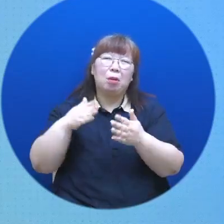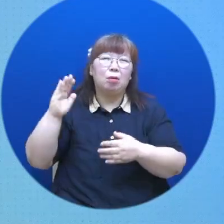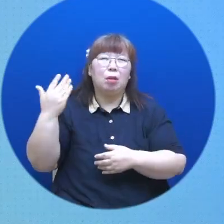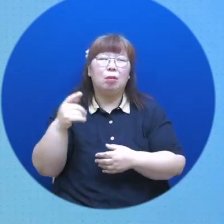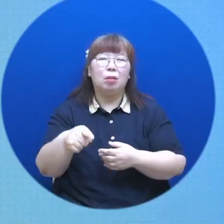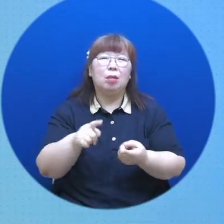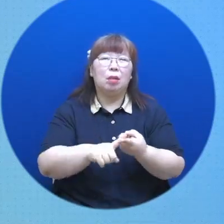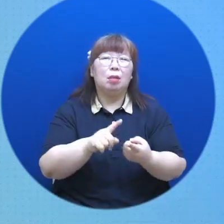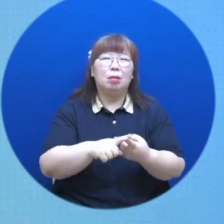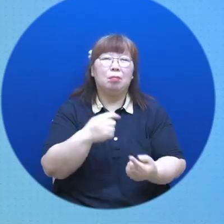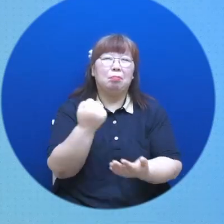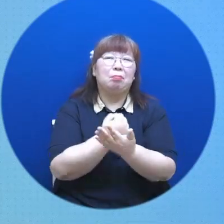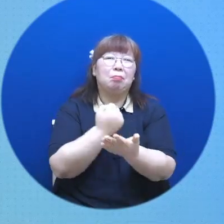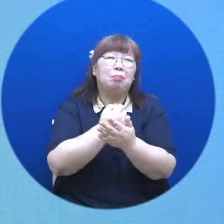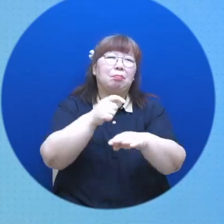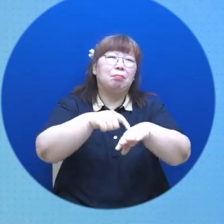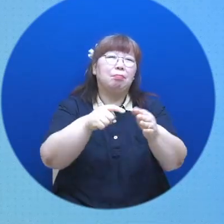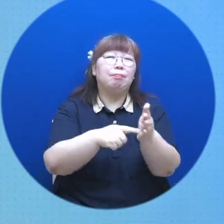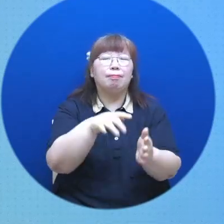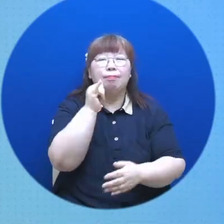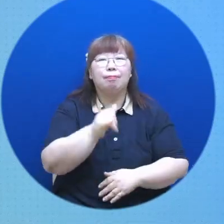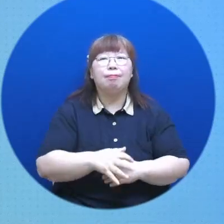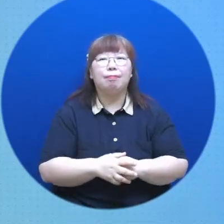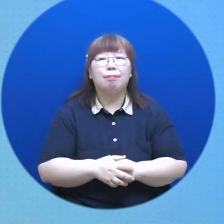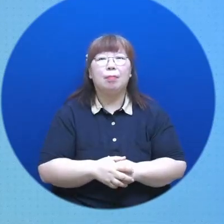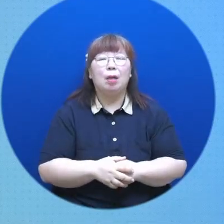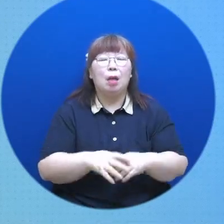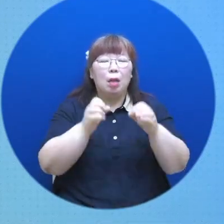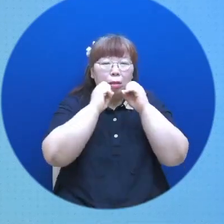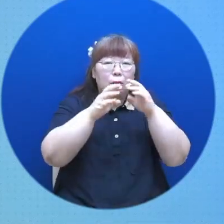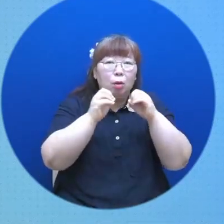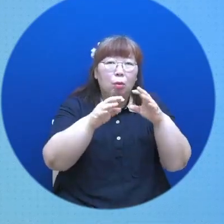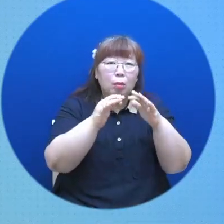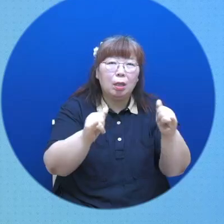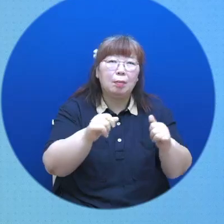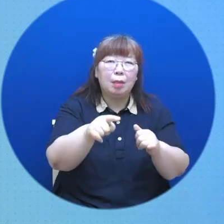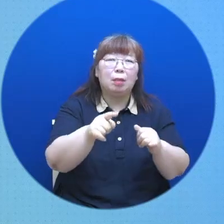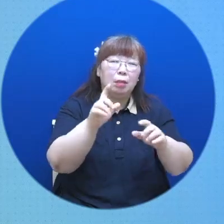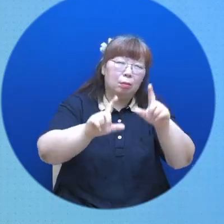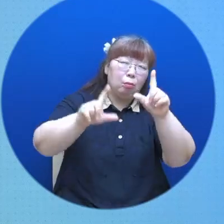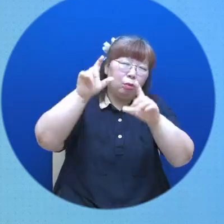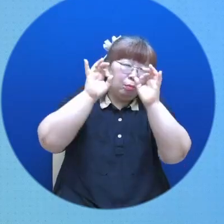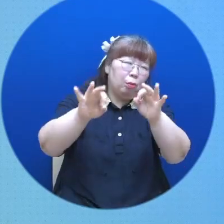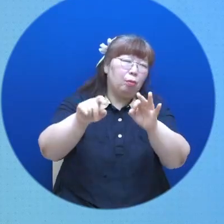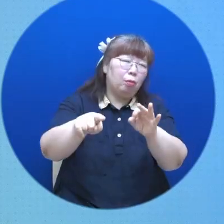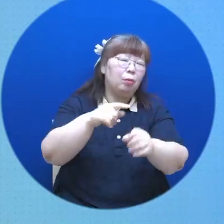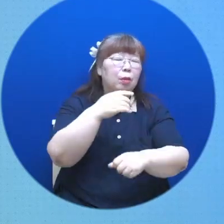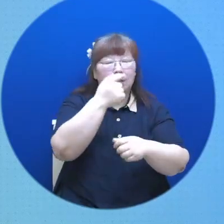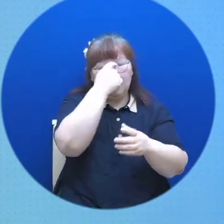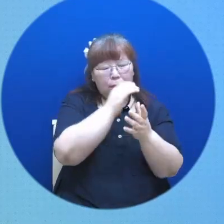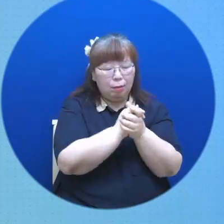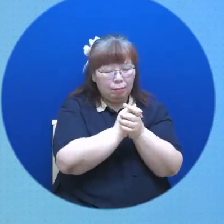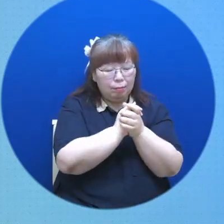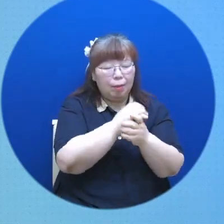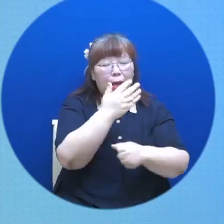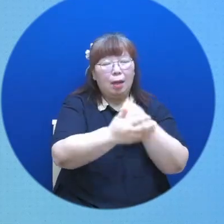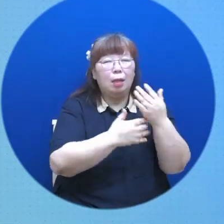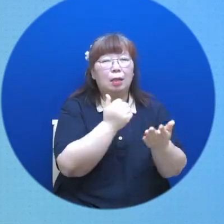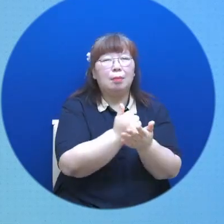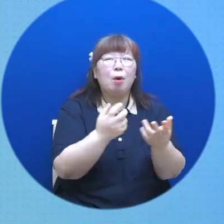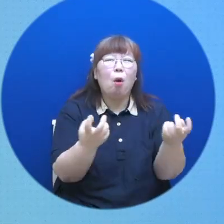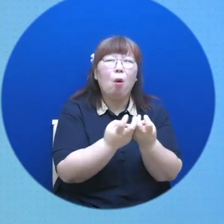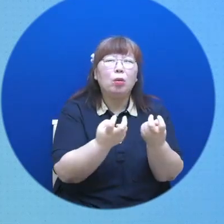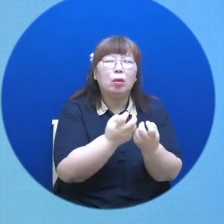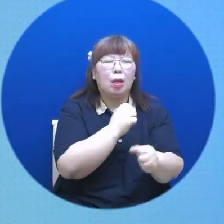너무 속상해했어요. 선교사님이 그 모습을 보고 이제 기도를 합니다. 하나님 어떻게 할까요? 어떻게 할까요?